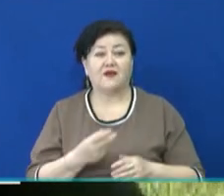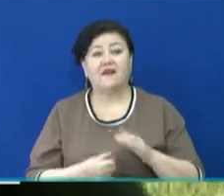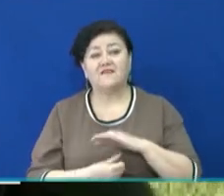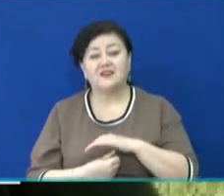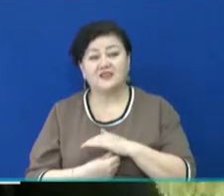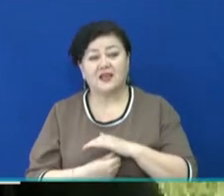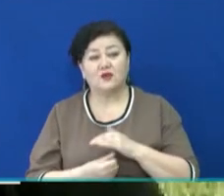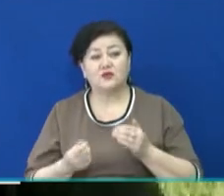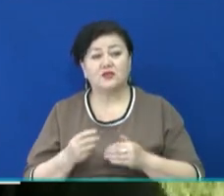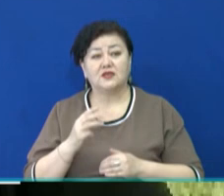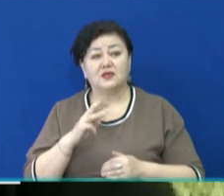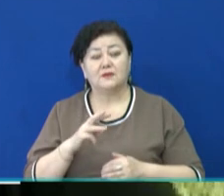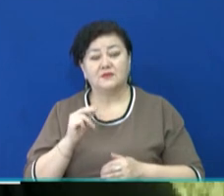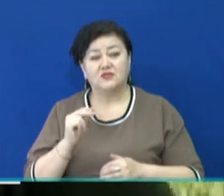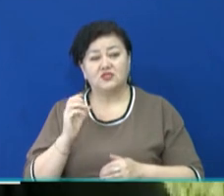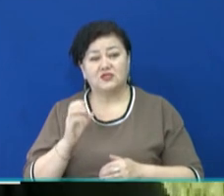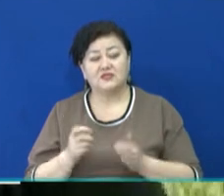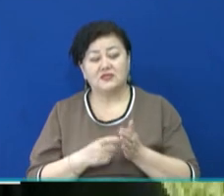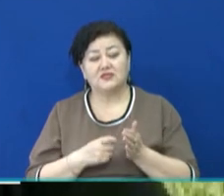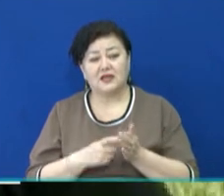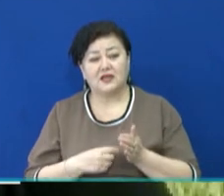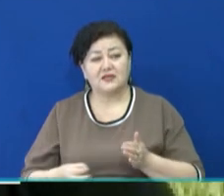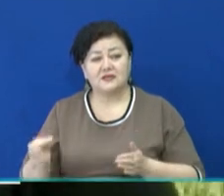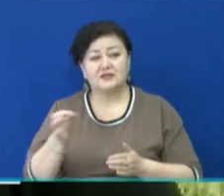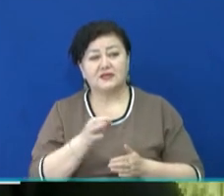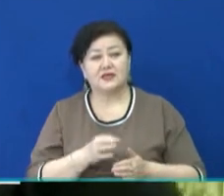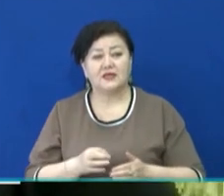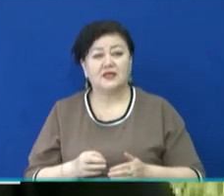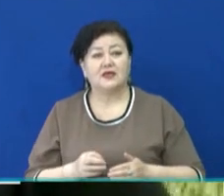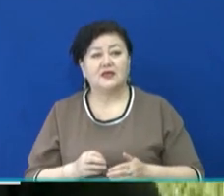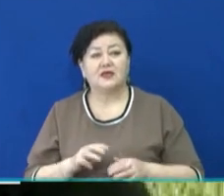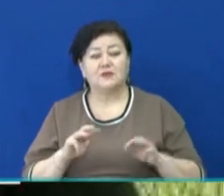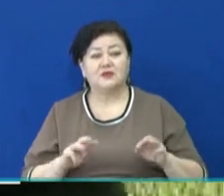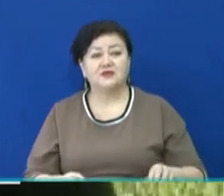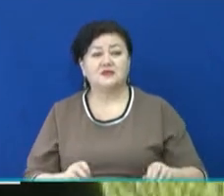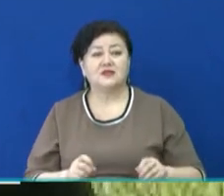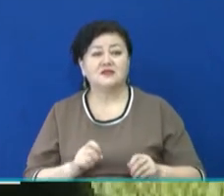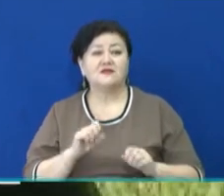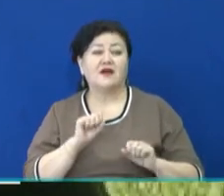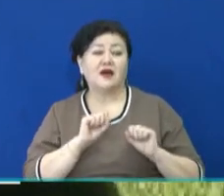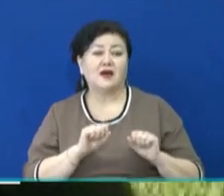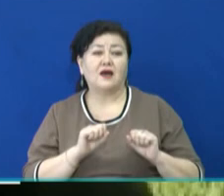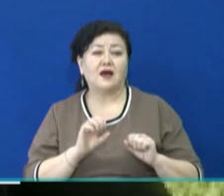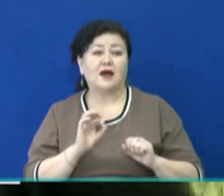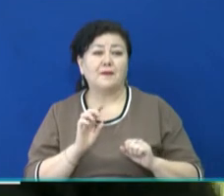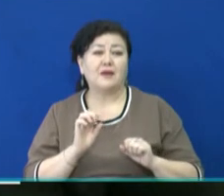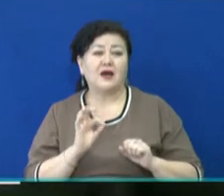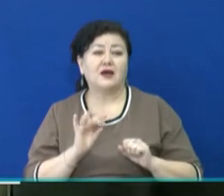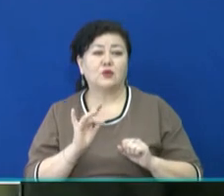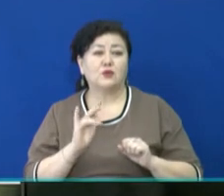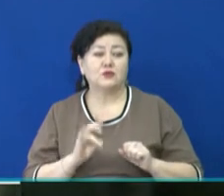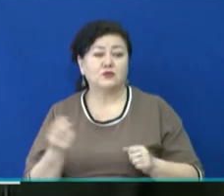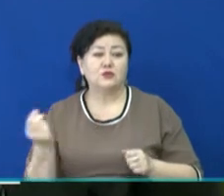вертолет МЧС с Карагандинской области, Министерство обороны. Значит, также попросили, сейчас еще у нас